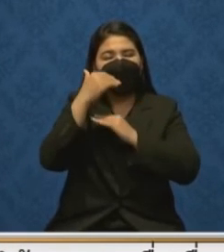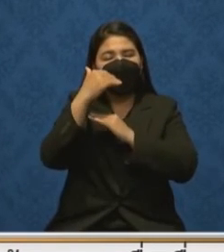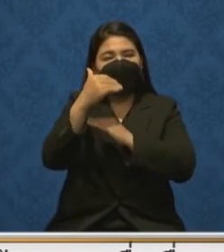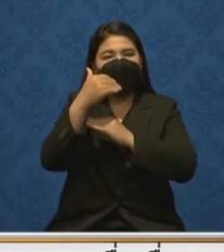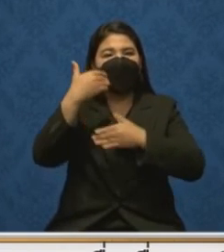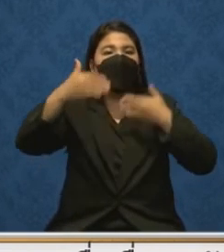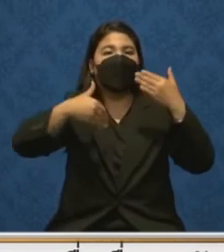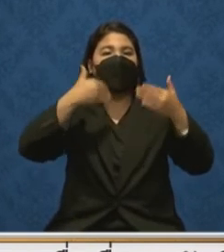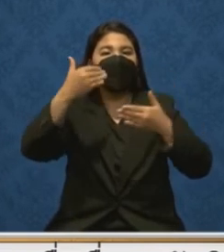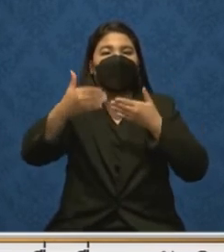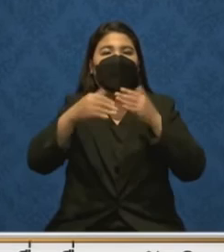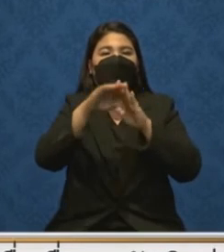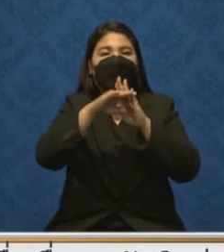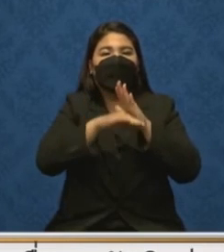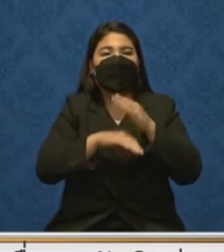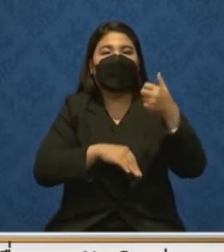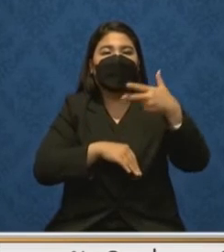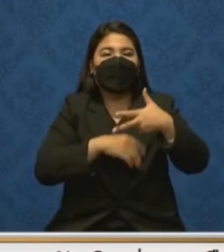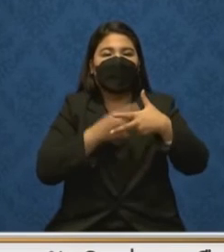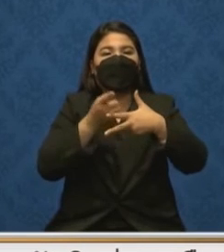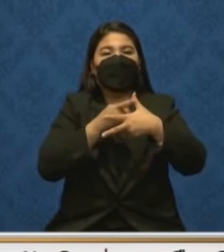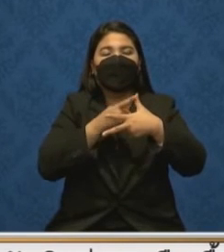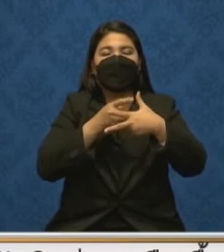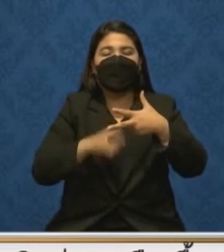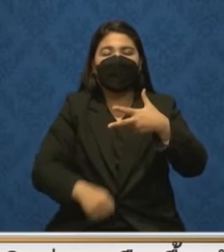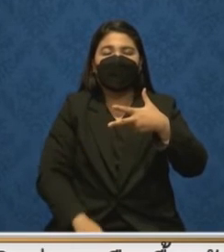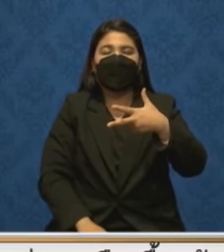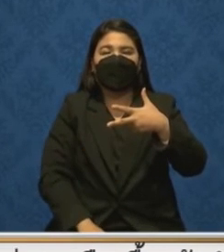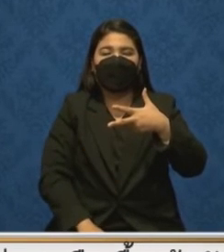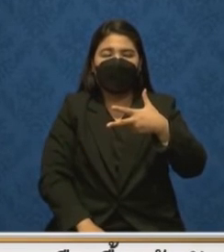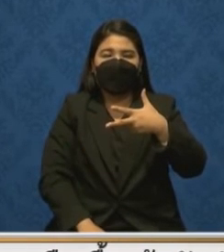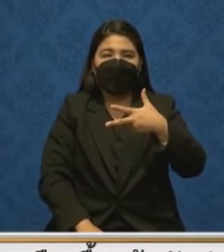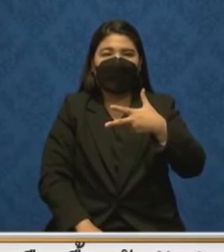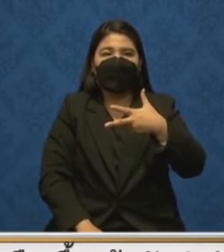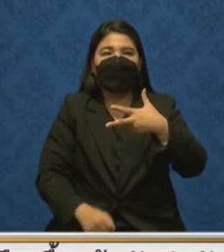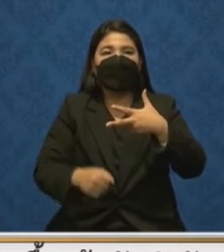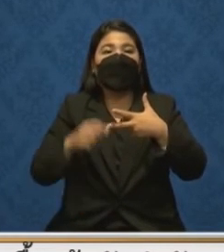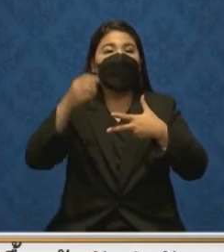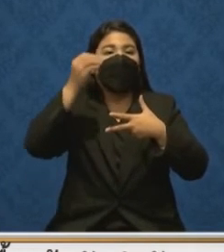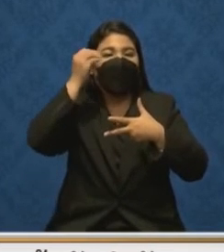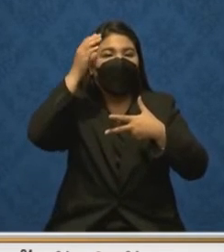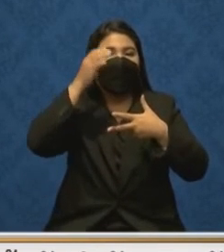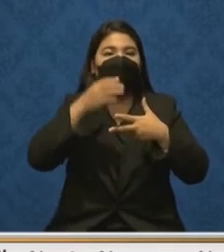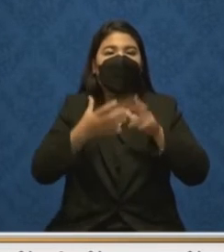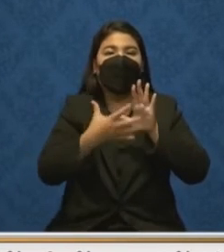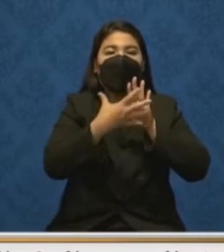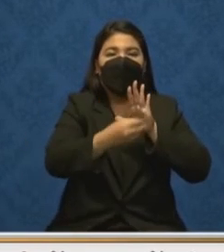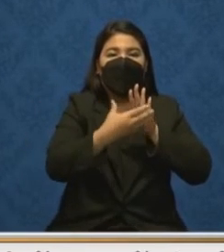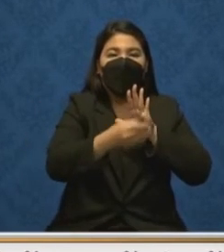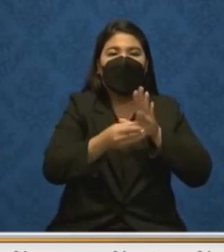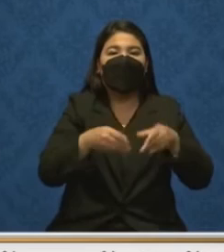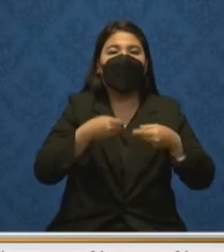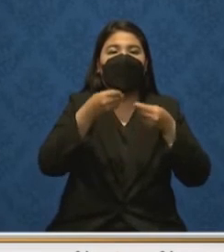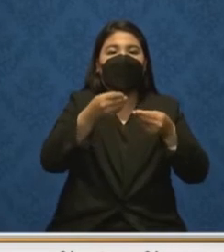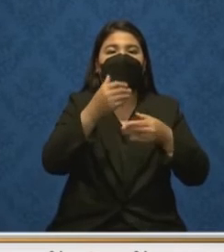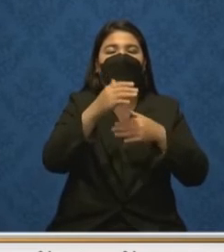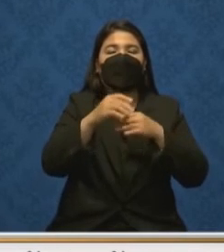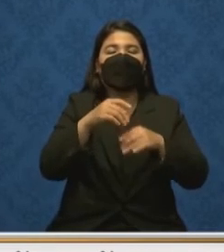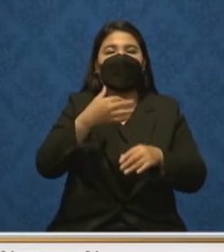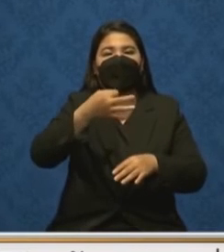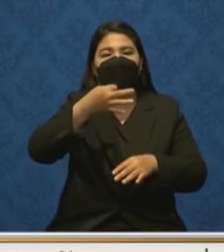กิจกรมให่คือ 1. จะต้องมีการอบรมให้ความรพัฒนาผู้ประกอบการทุกภาค